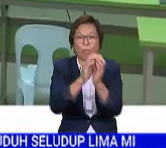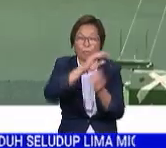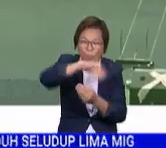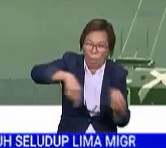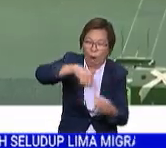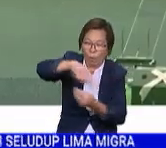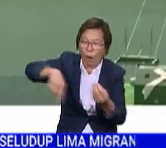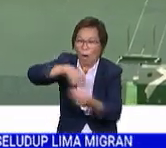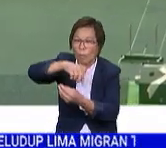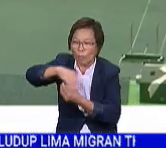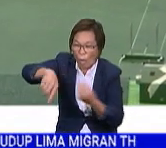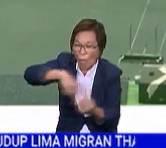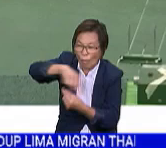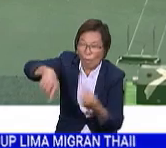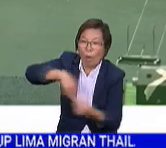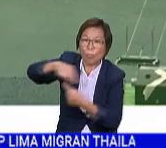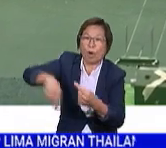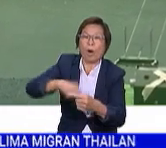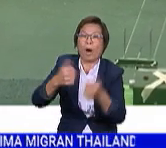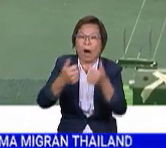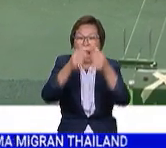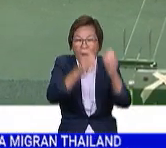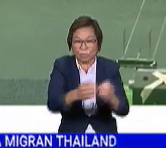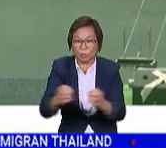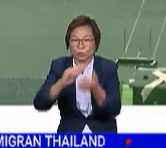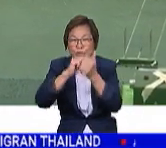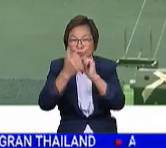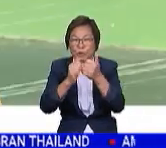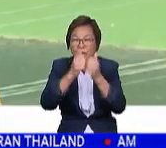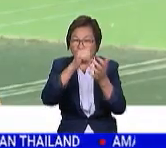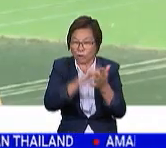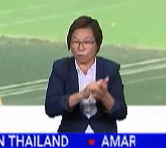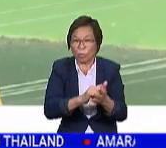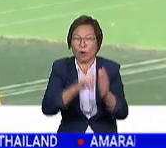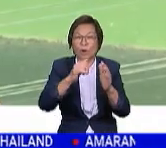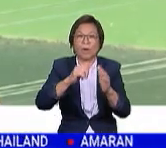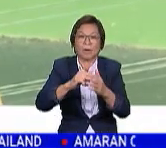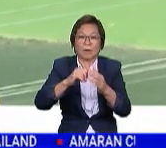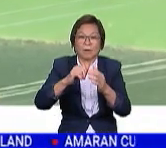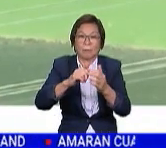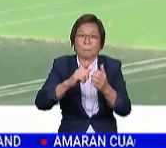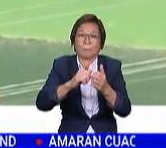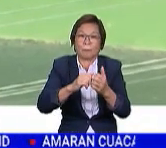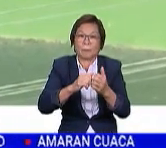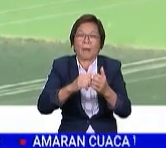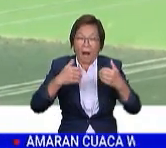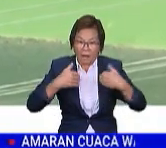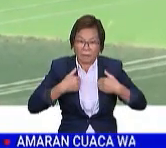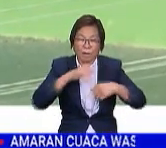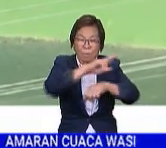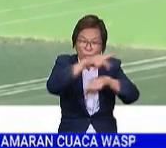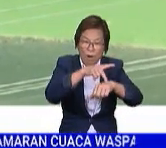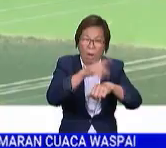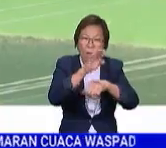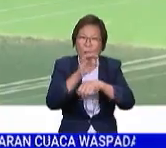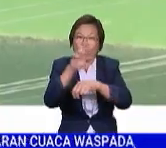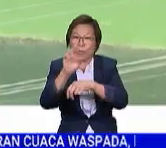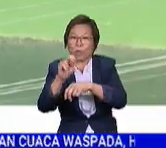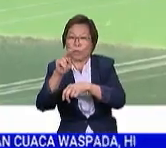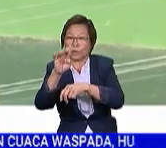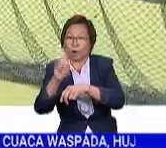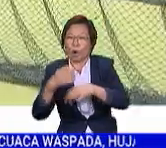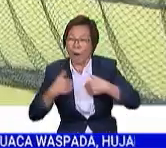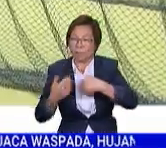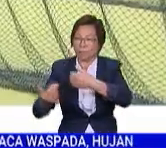menghancurkan temasya sukan tersebut sukan Borneo yang bersejarah itu bukan hanya menampilkan negara-negara di Kepulauan Borneo malah